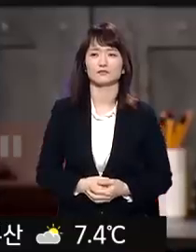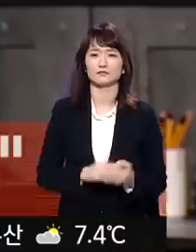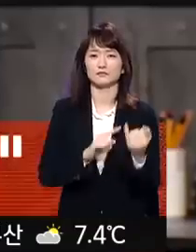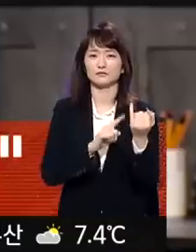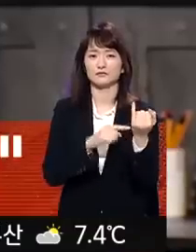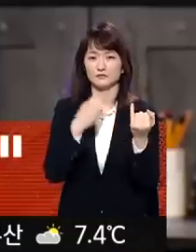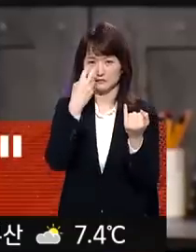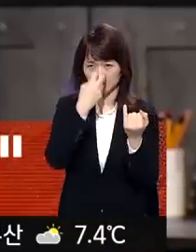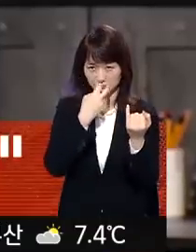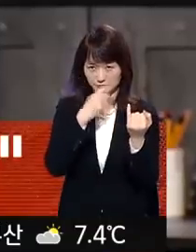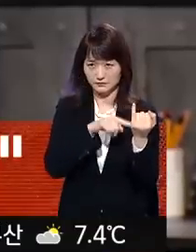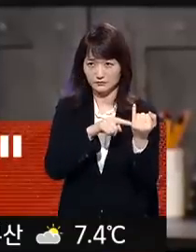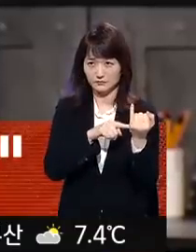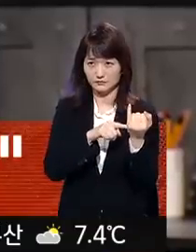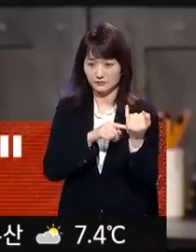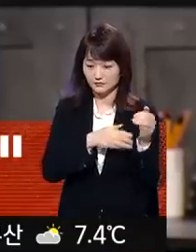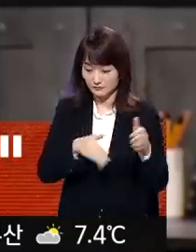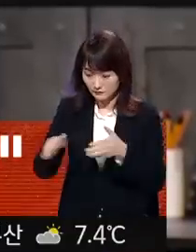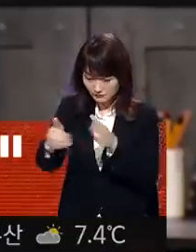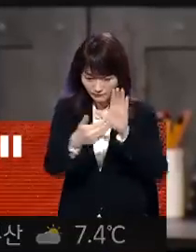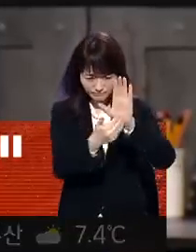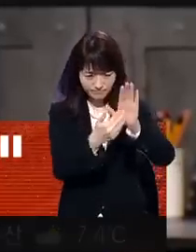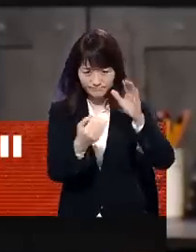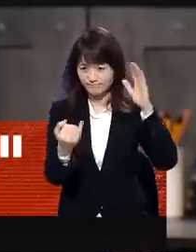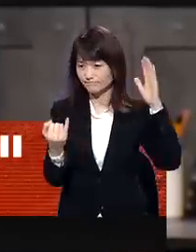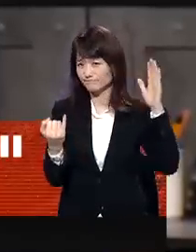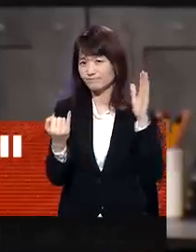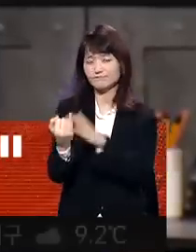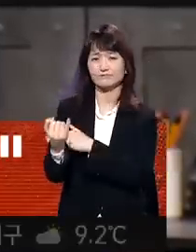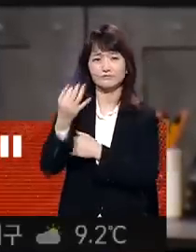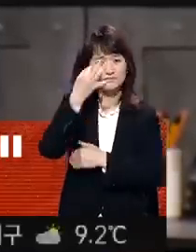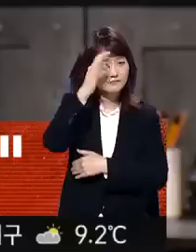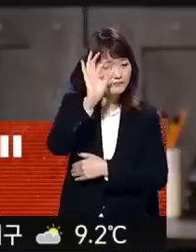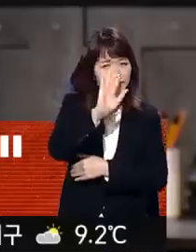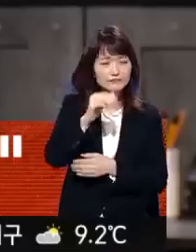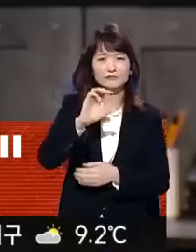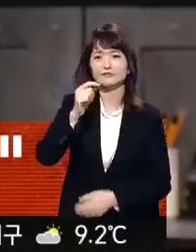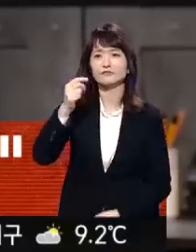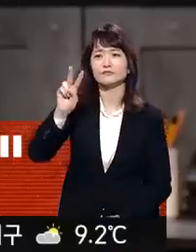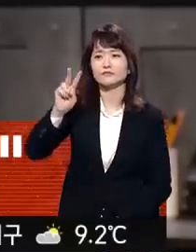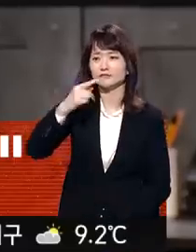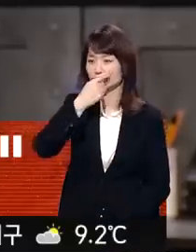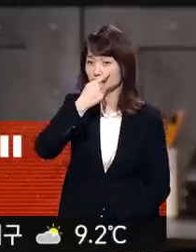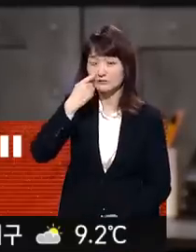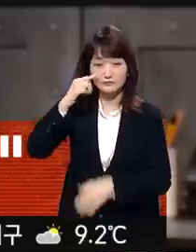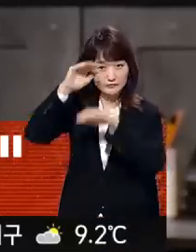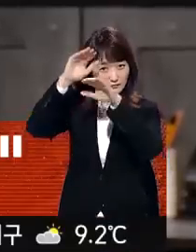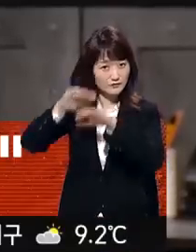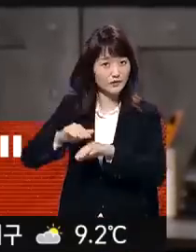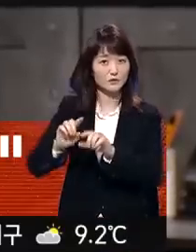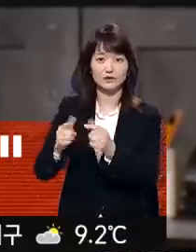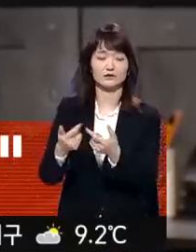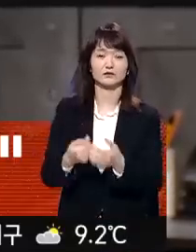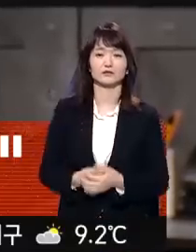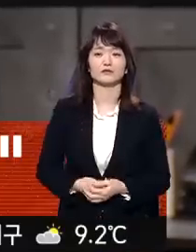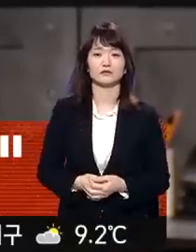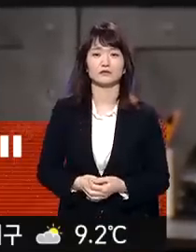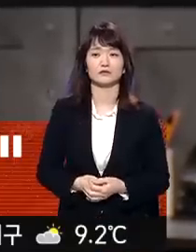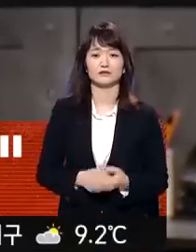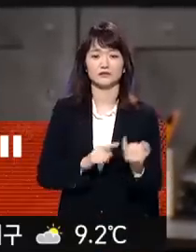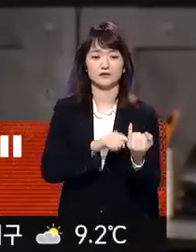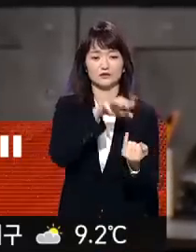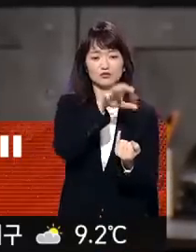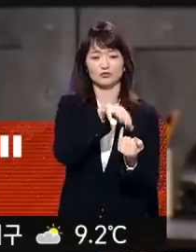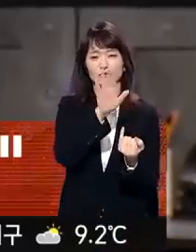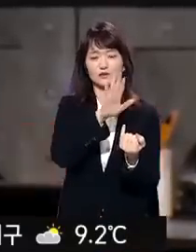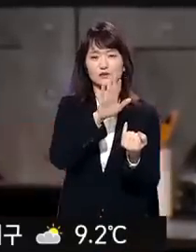여성분이 길을 가로막으니까 때렸다고 변명했지만 인정이 안 되는 거고 CCTV를 확인해보니까 그런 내용이 아니에요. 그래서 경찰에서 일단은 불구속을